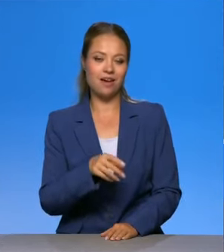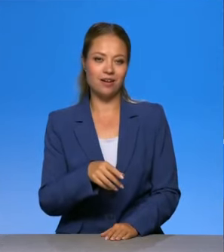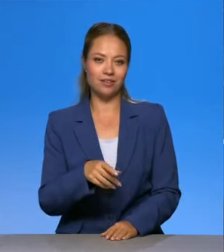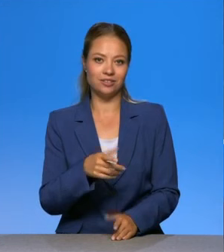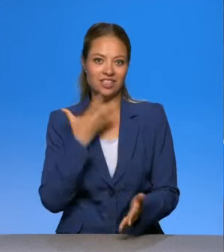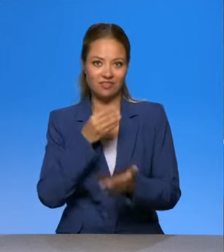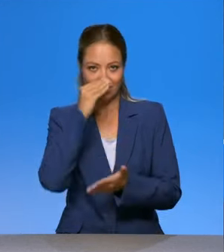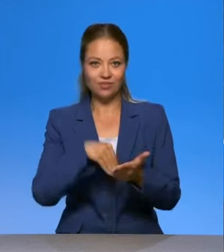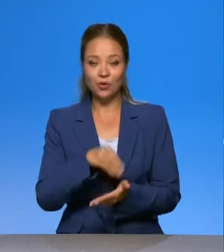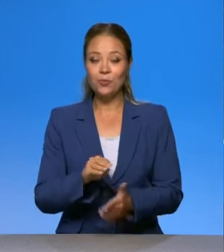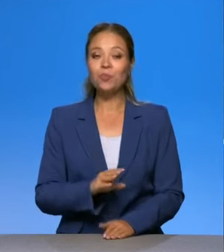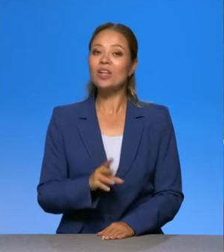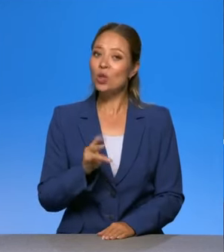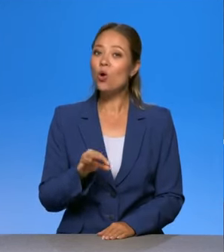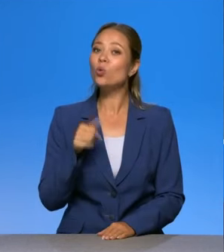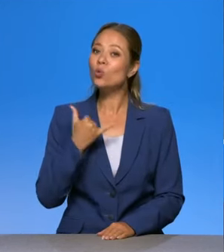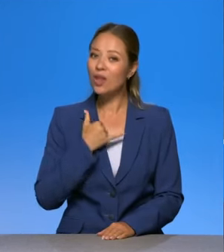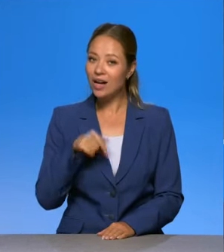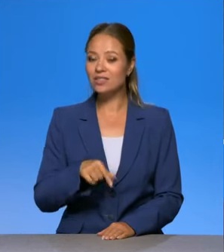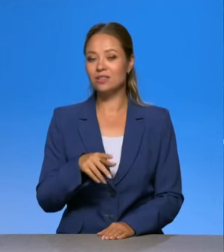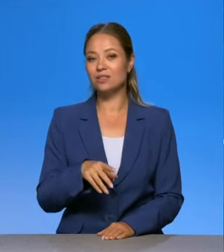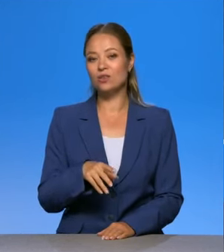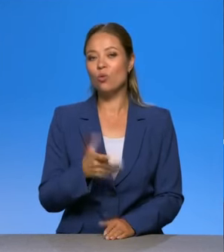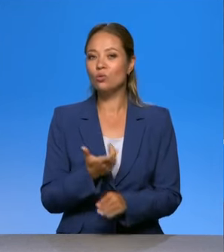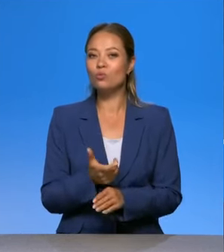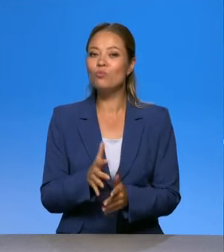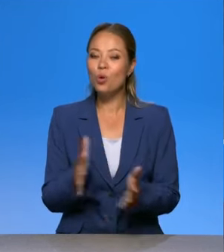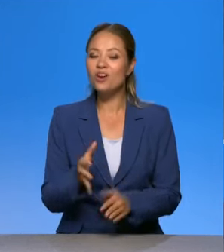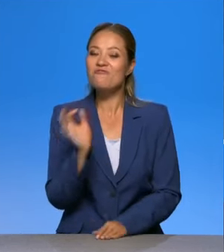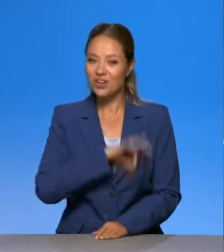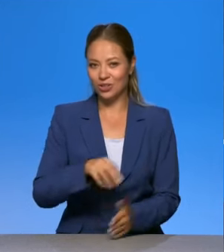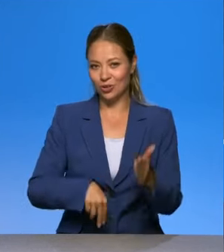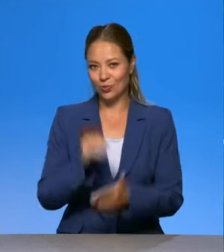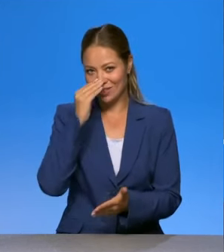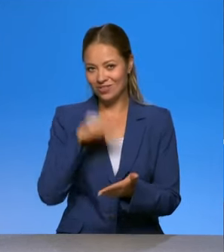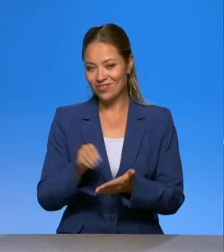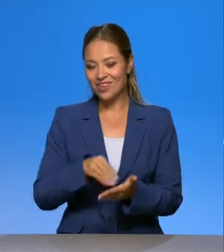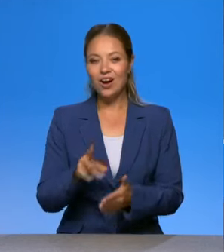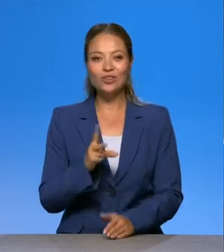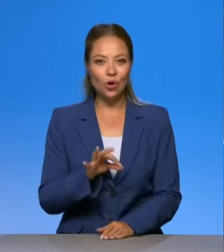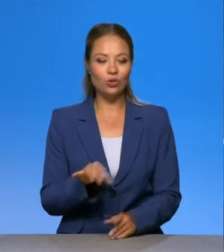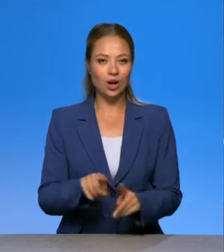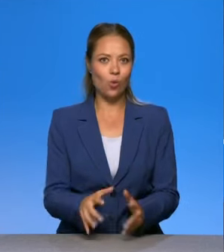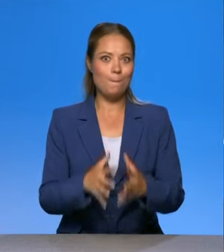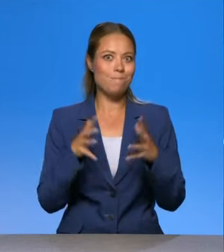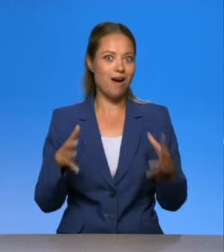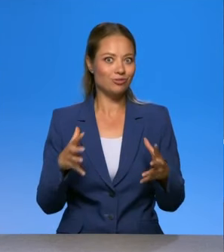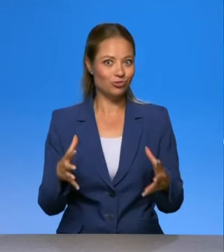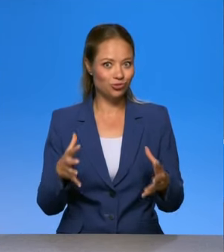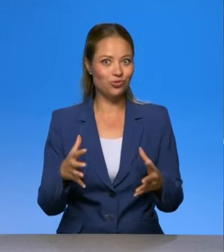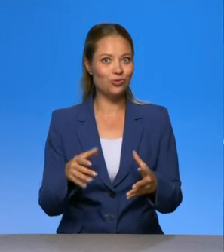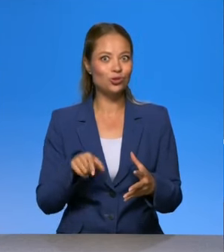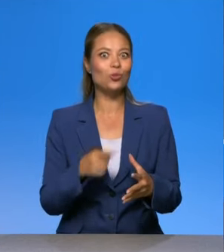взять ей свинью даже. Ой, не свинью, а билет какой-то. Ну, я думаю, что на такую большую... как мне надо